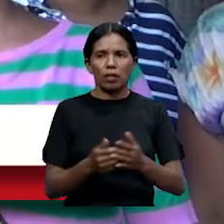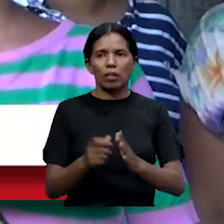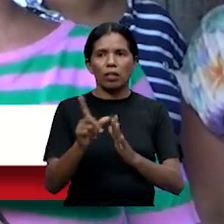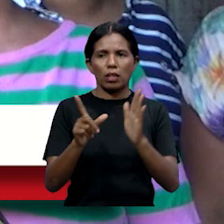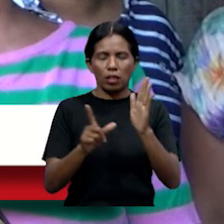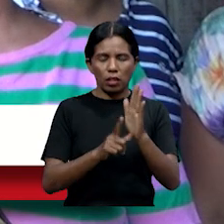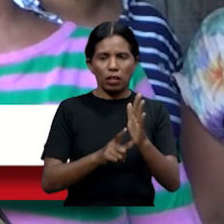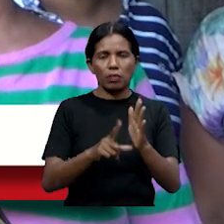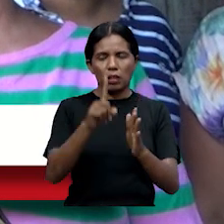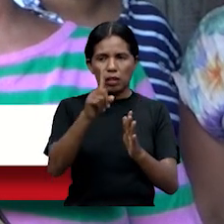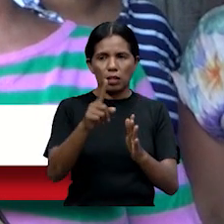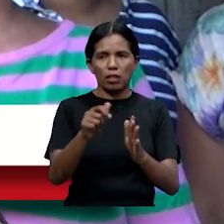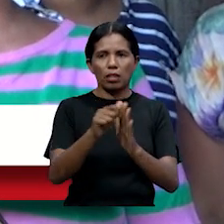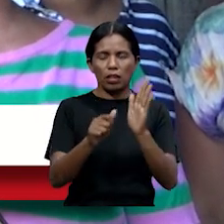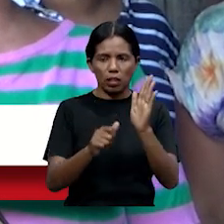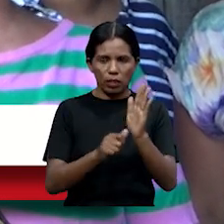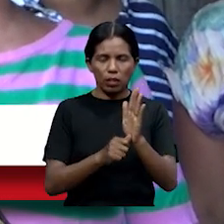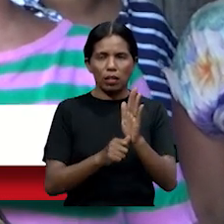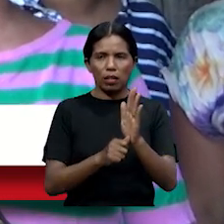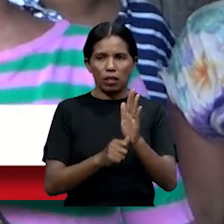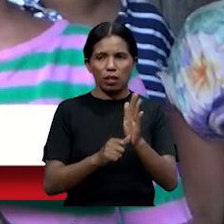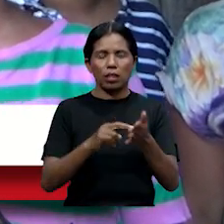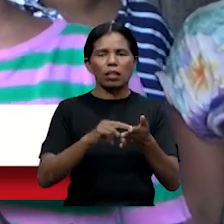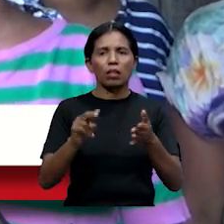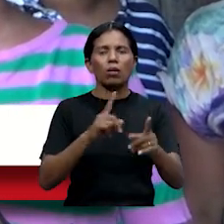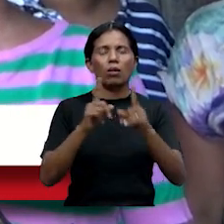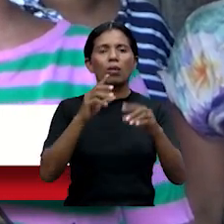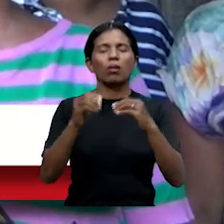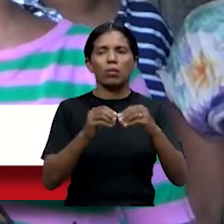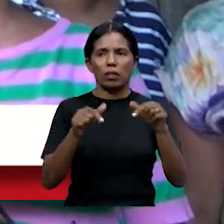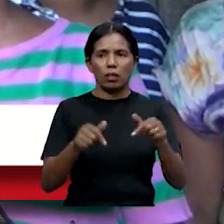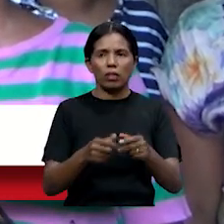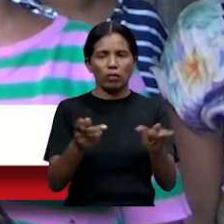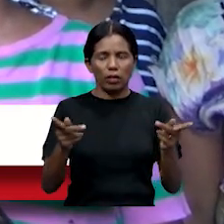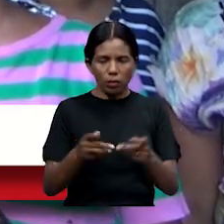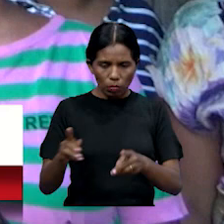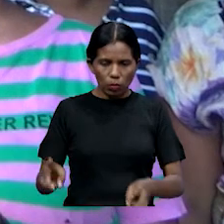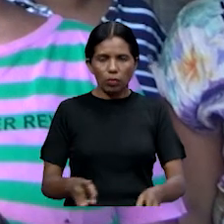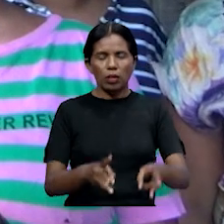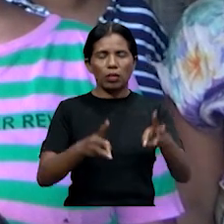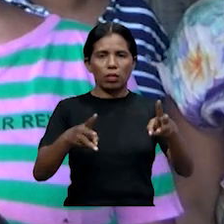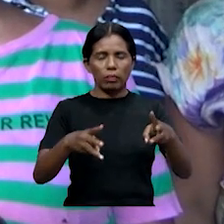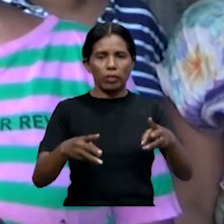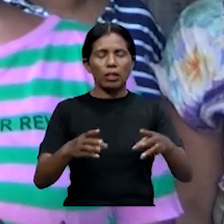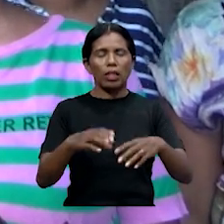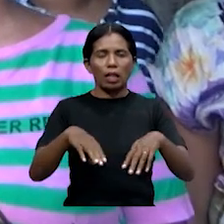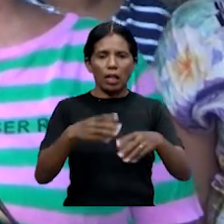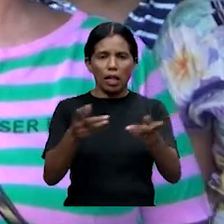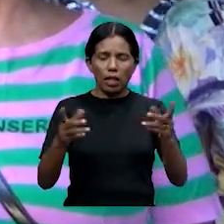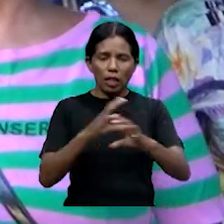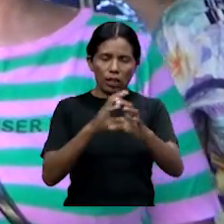ri huria. No artigo no alina hira ma kule kona berene. Fatin pulik ba transporte pulik. E pela fansa san